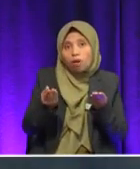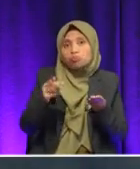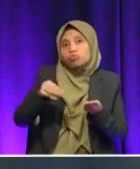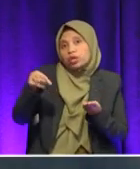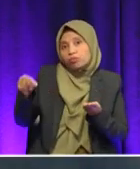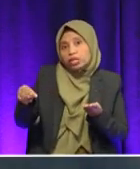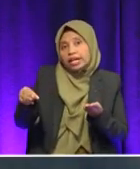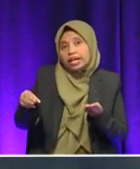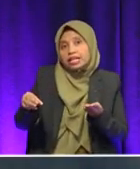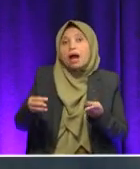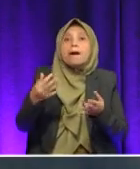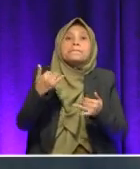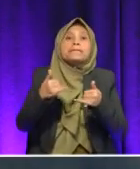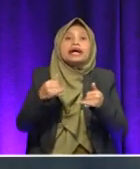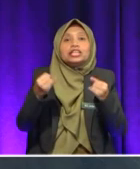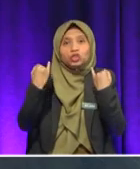beli